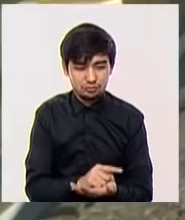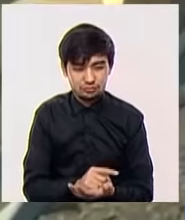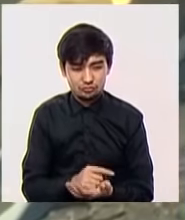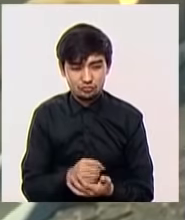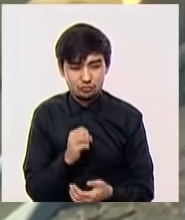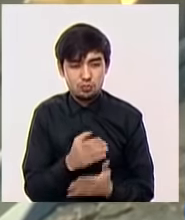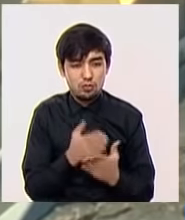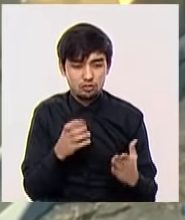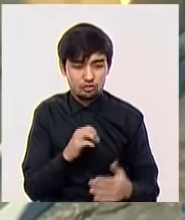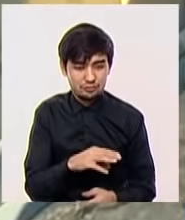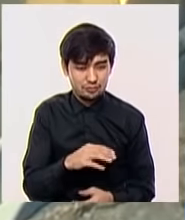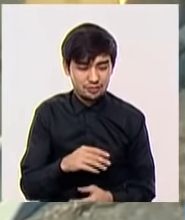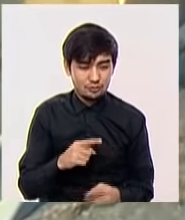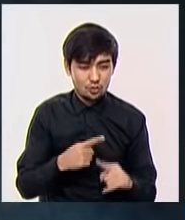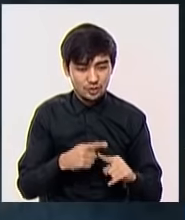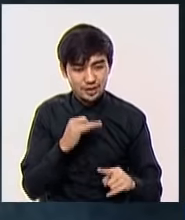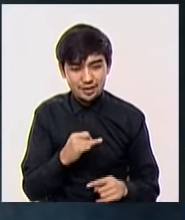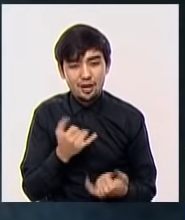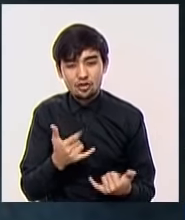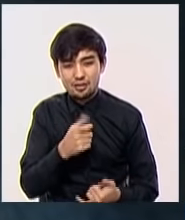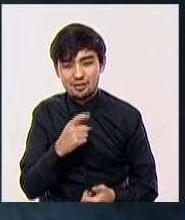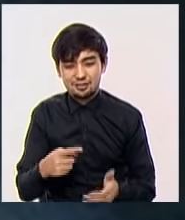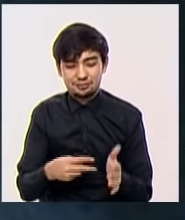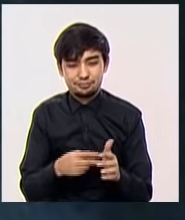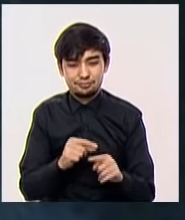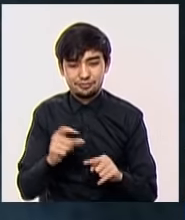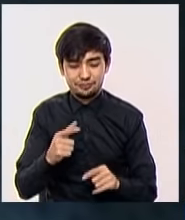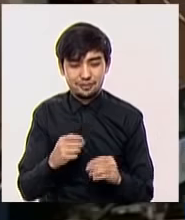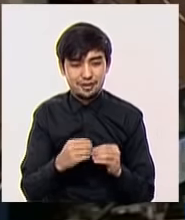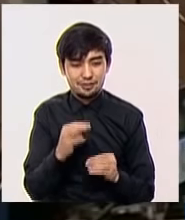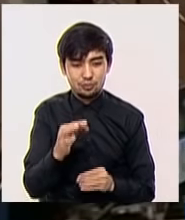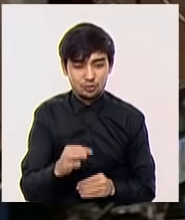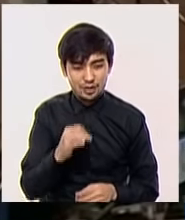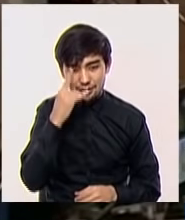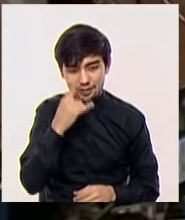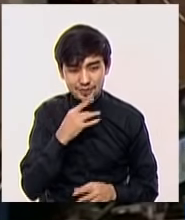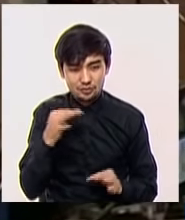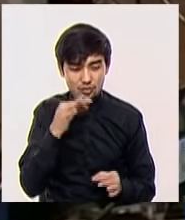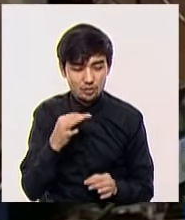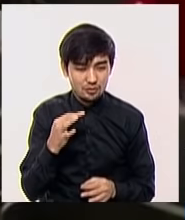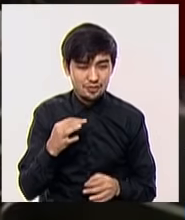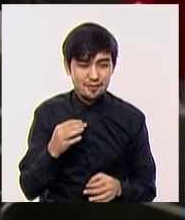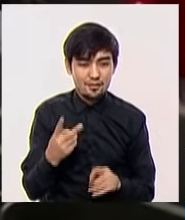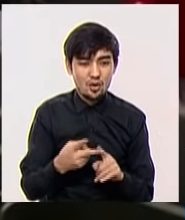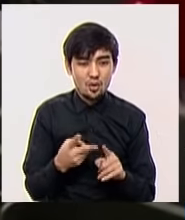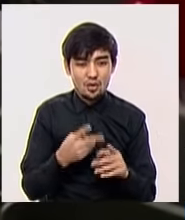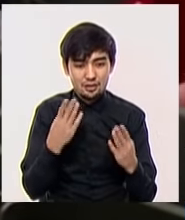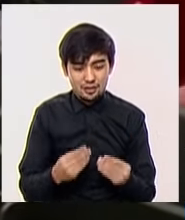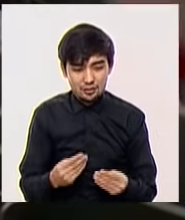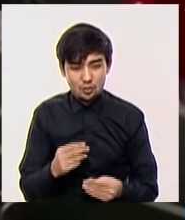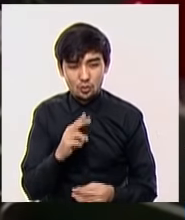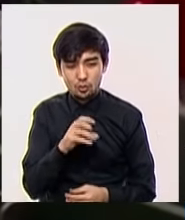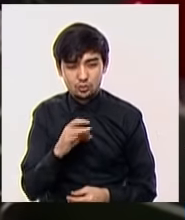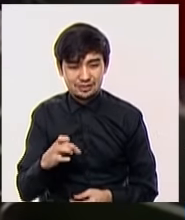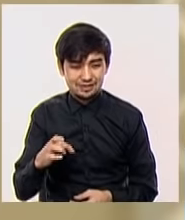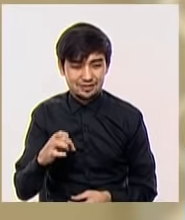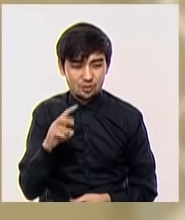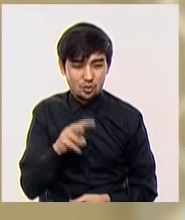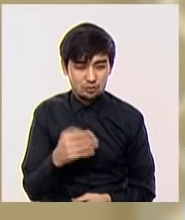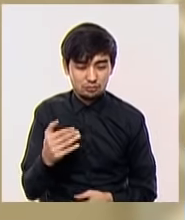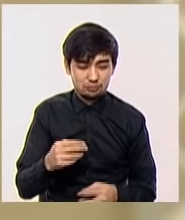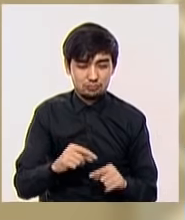например сегодня на глобальном рынке газ подорожал на 10 процентов а казахстанцы второй день наблюдают укрепление курса доллара